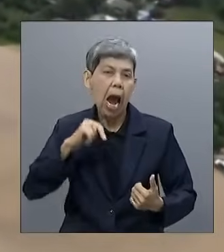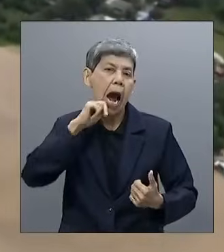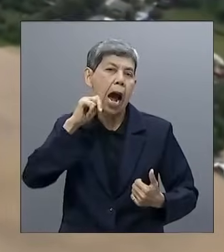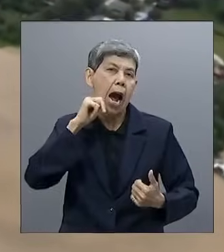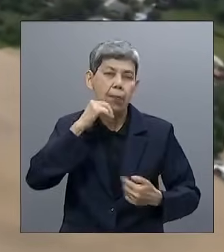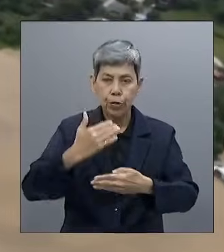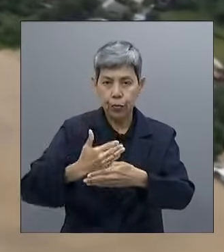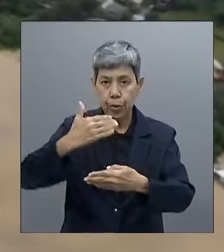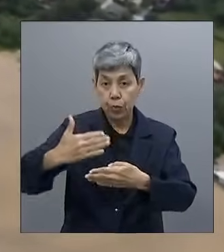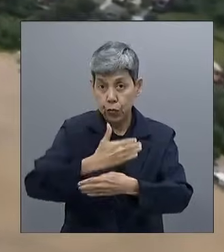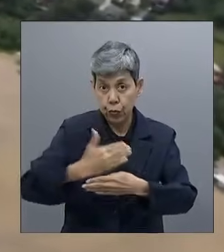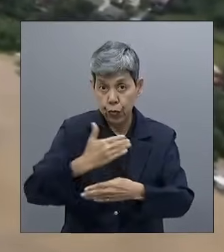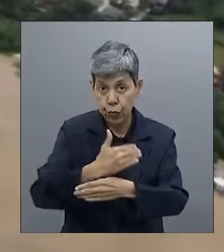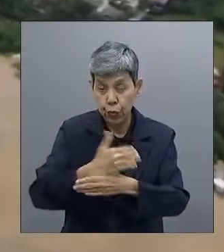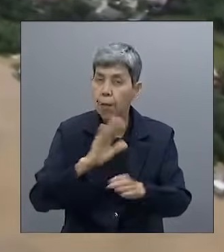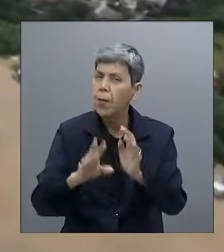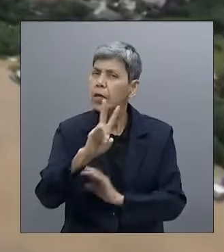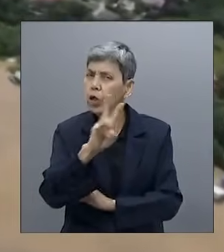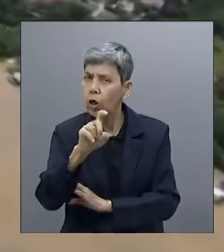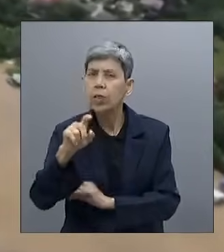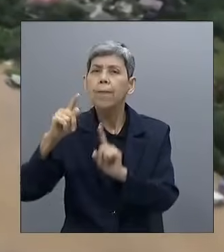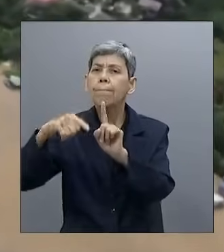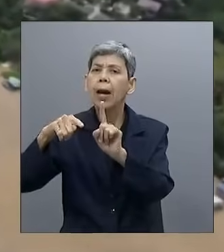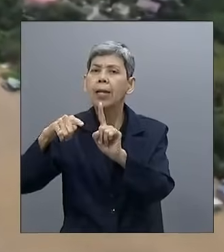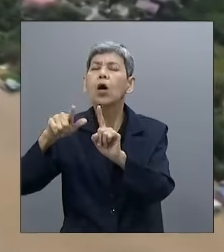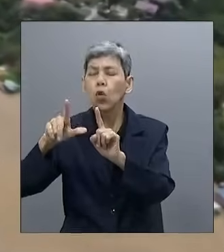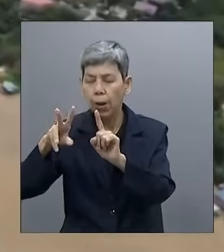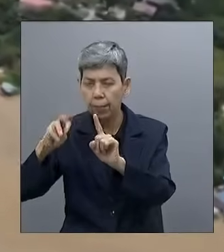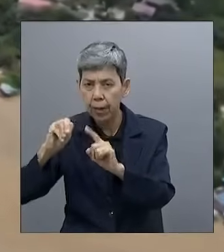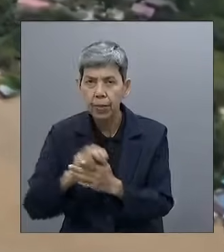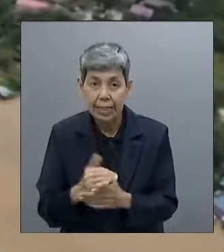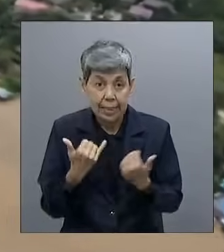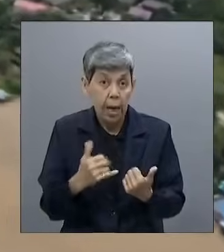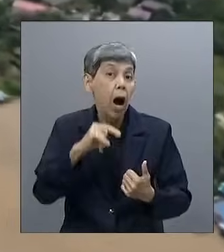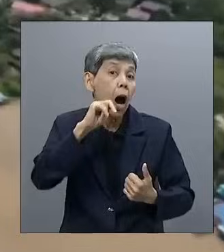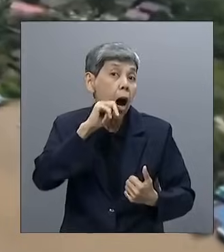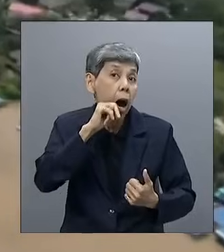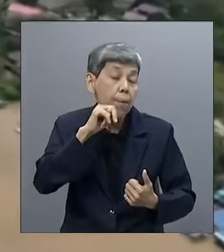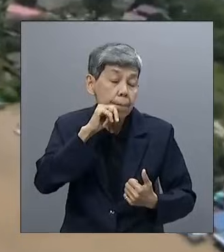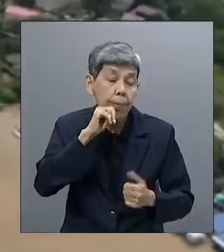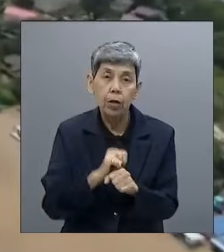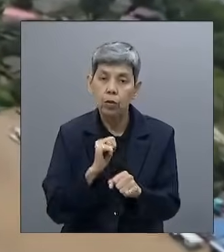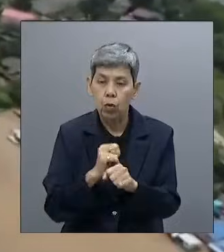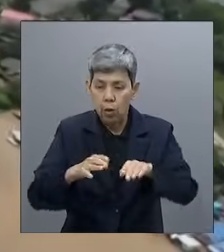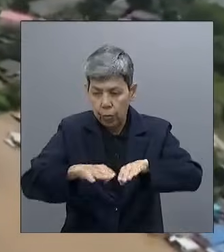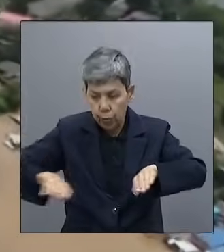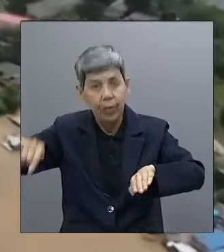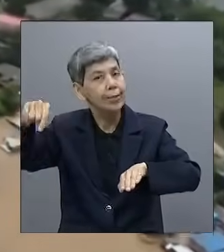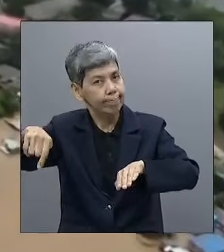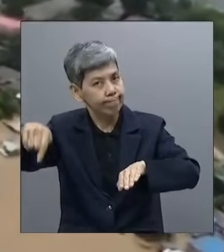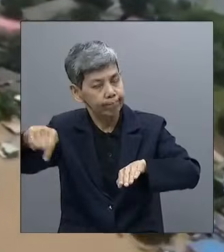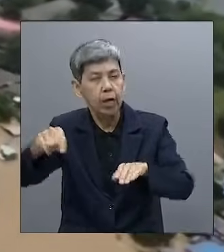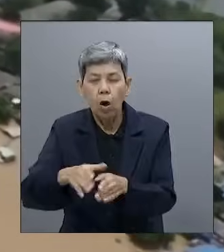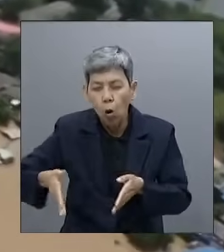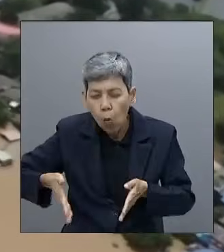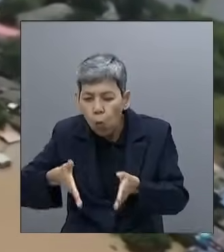านเขื่อนเจ้าพระยาเพิ่มมากขึ้นในเกณฑ์700ถึง 1,000 ลูกบาศก์เมตรต่อวินาทีทำให้ระดับน้ำบริเวณพื้นที่ลุ่มต่ำนอกคันกั้นน้ำคลองผงเ